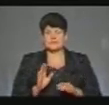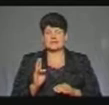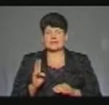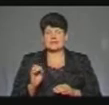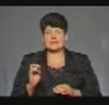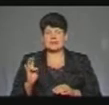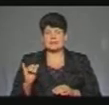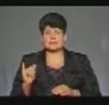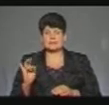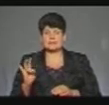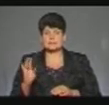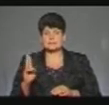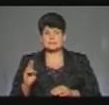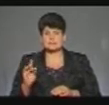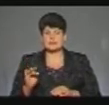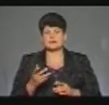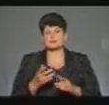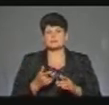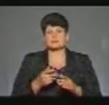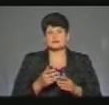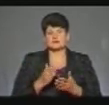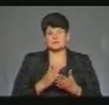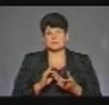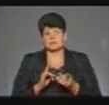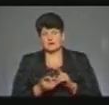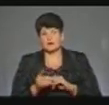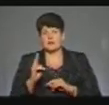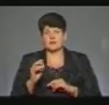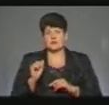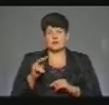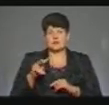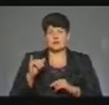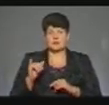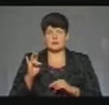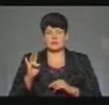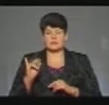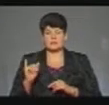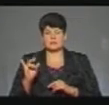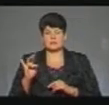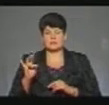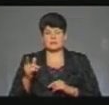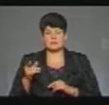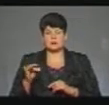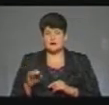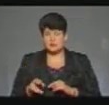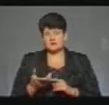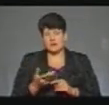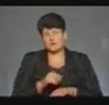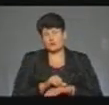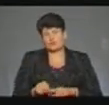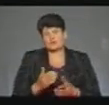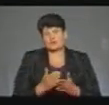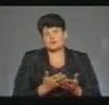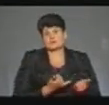Кенінсберг тисячолітній став Калінінградом, яким є з успіхом до сьогодні. Ось. Ну, а кордон зупинився там, де ми, власне, і з вами